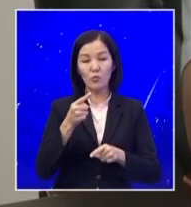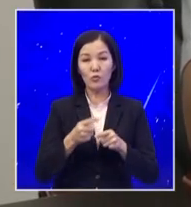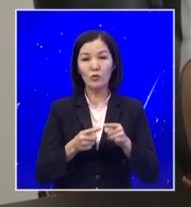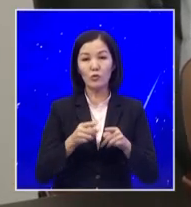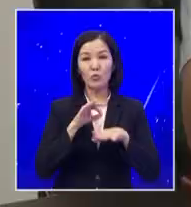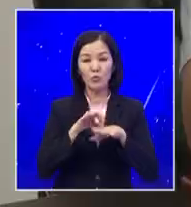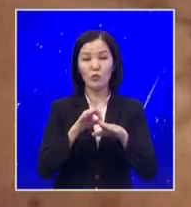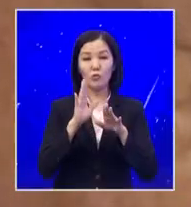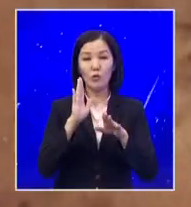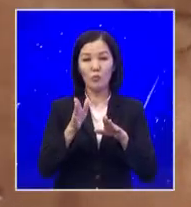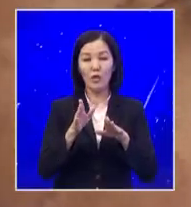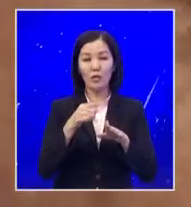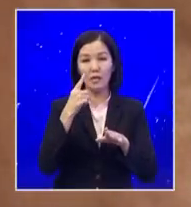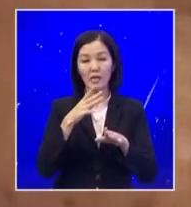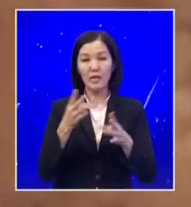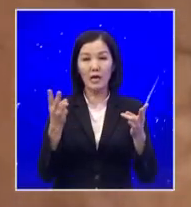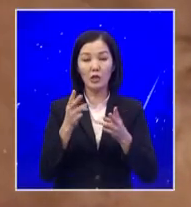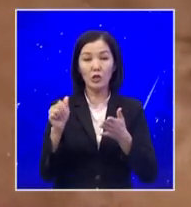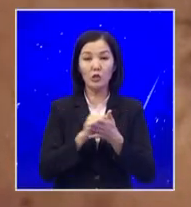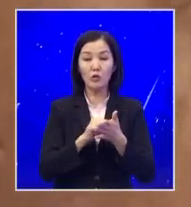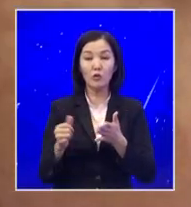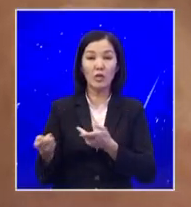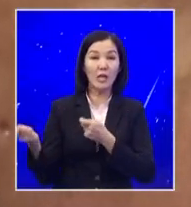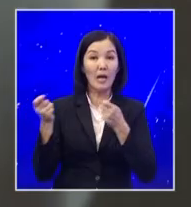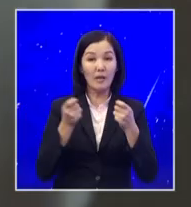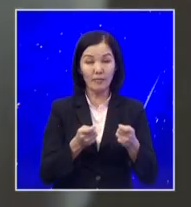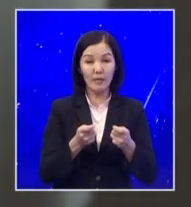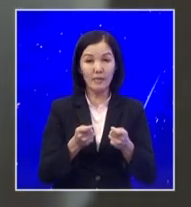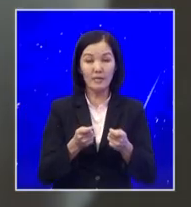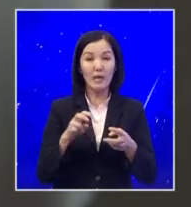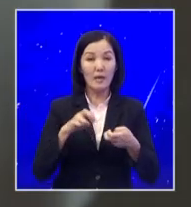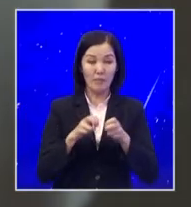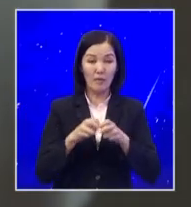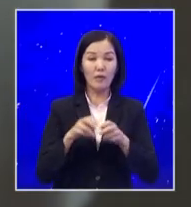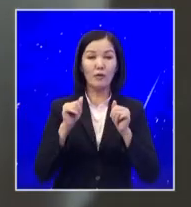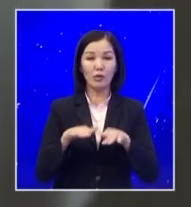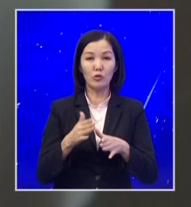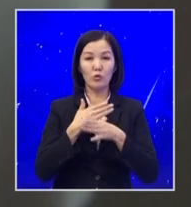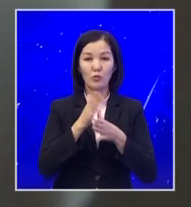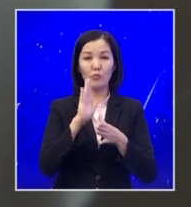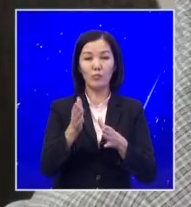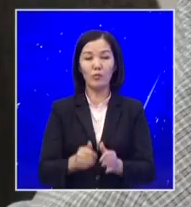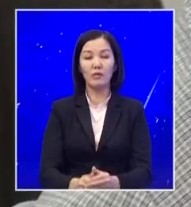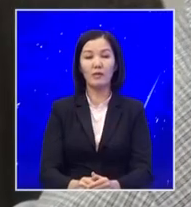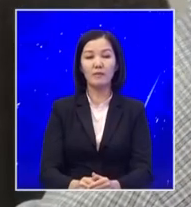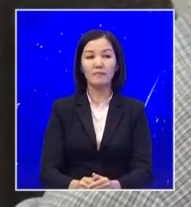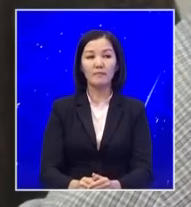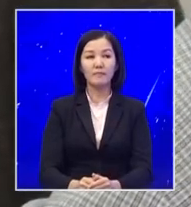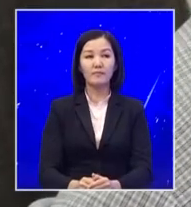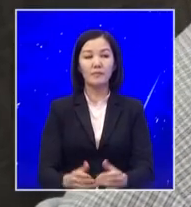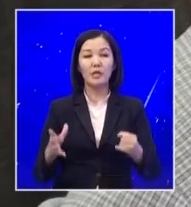болатынын айтты. Сол кезде тиісті құжаттармен келсеңіз, қолымыздан келгенше мәселеңізді шешім етеміз деді. Жер